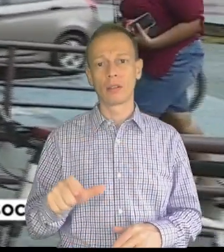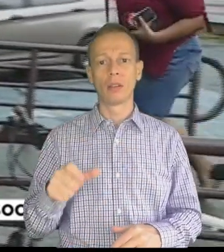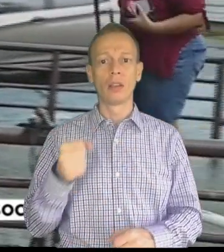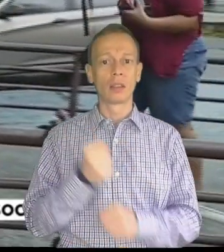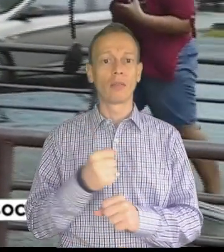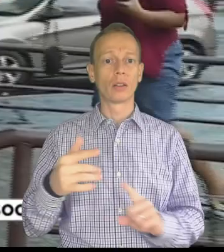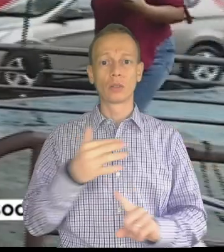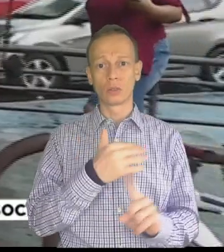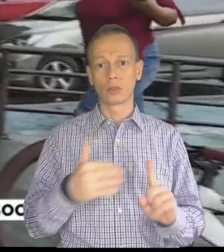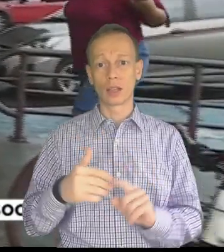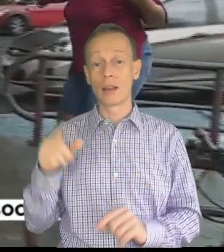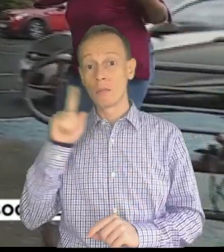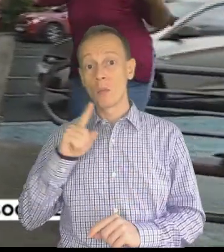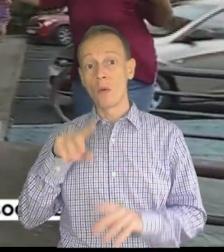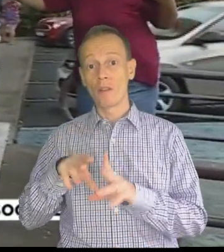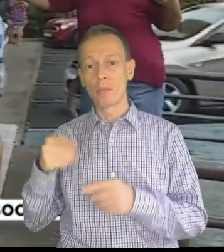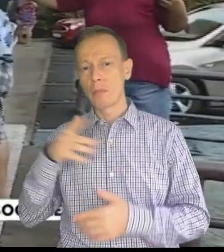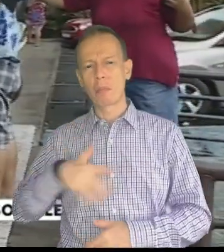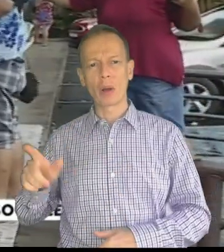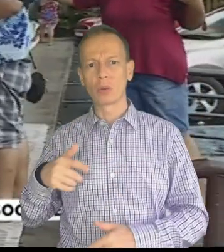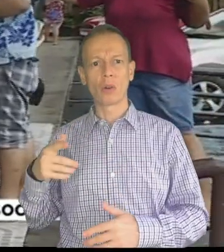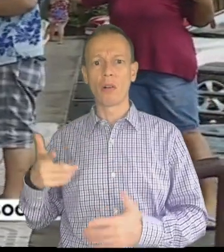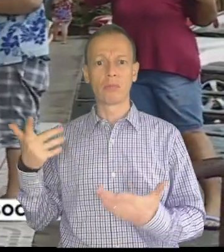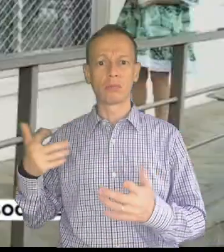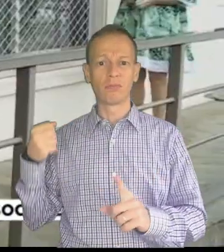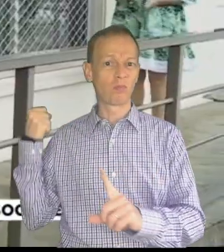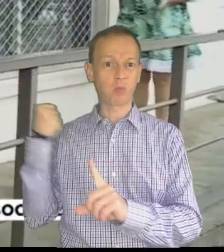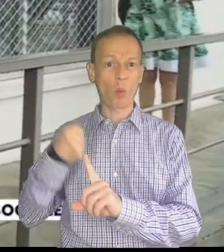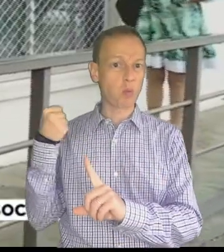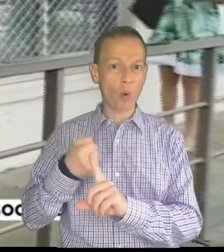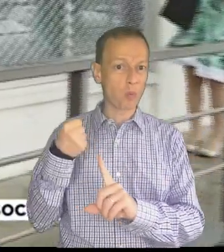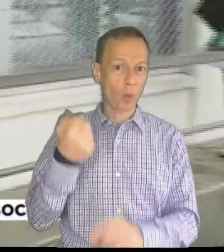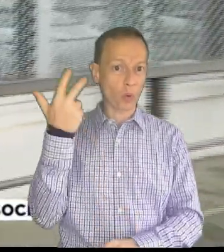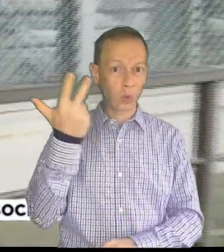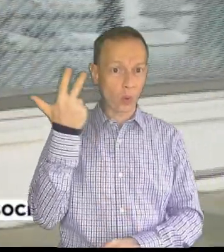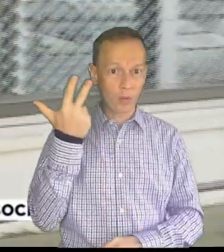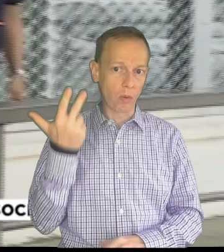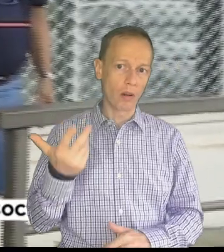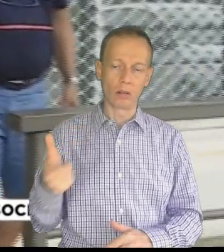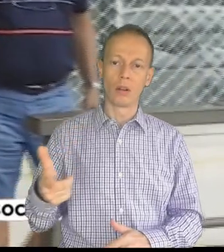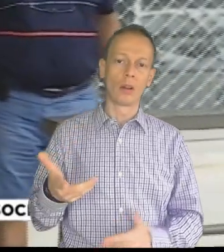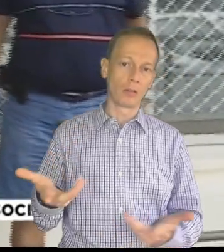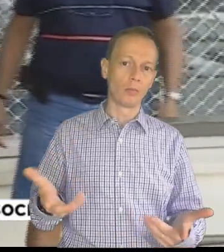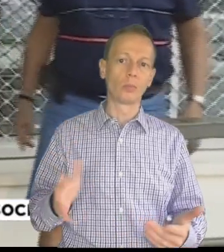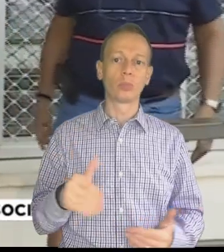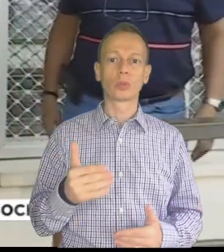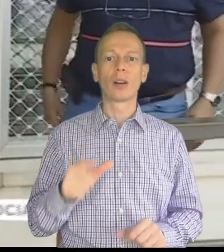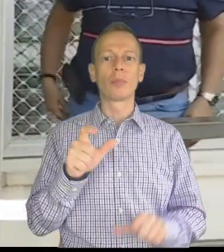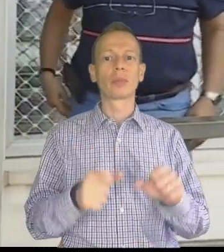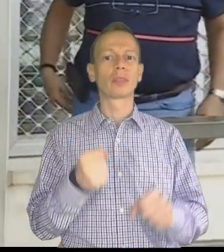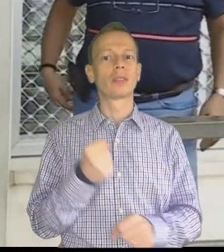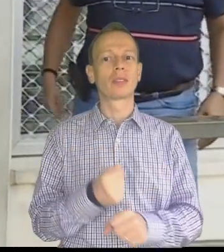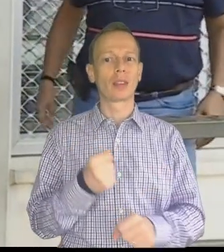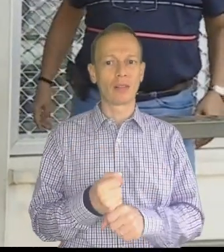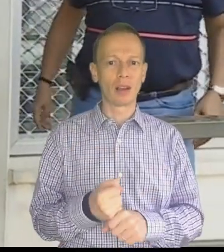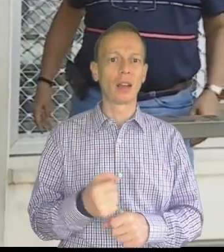2 novembre dernier où un agent s'est fait agresser par une mère de famille mécontente. Il a reçu 3 coups de poing. La